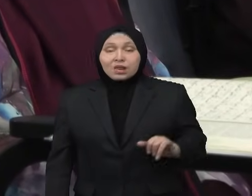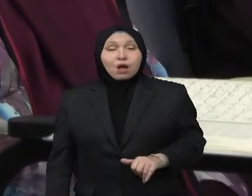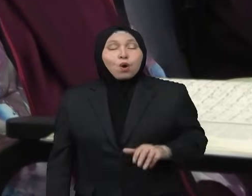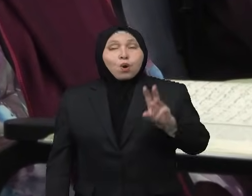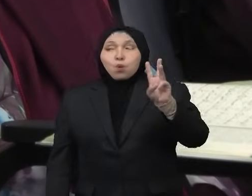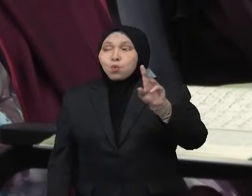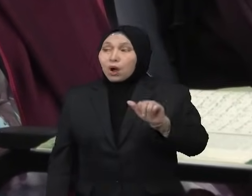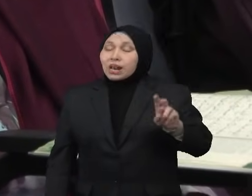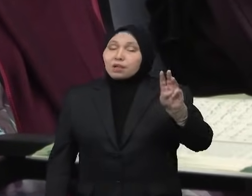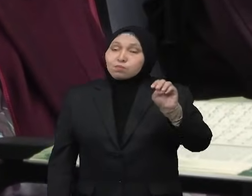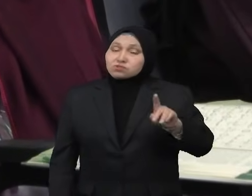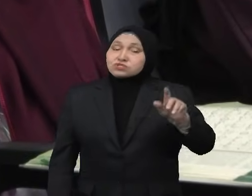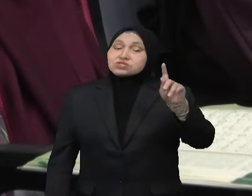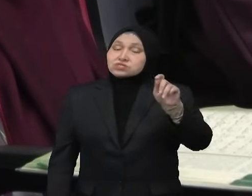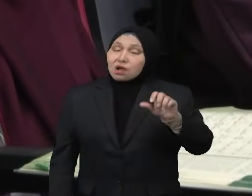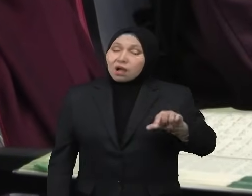Wal